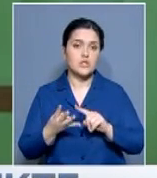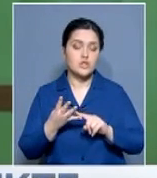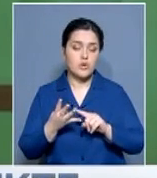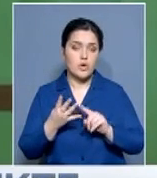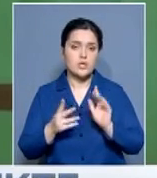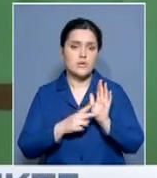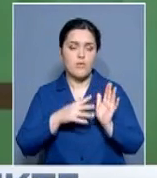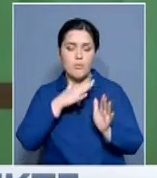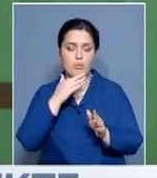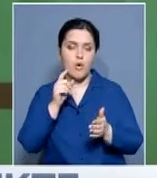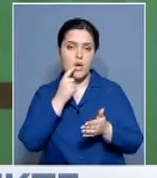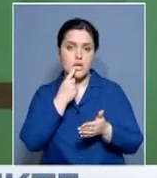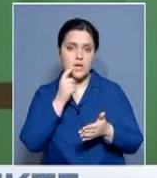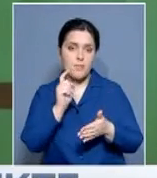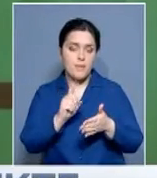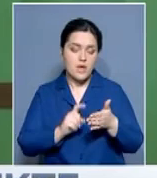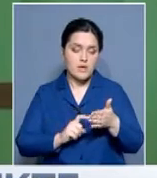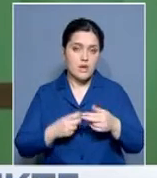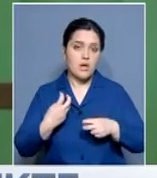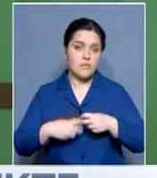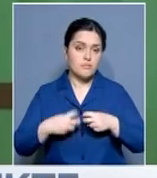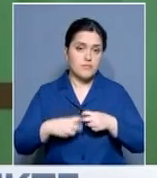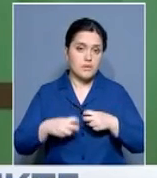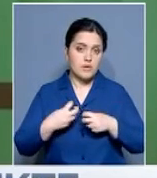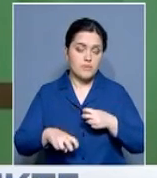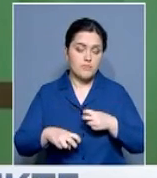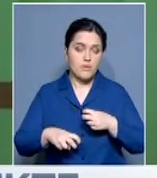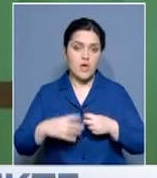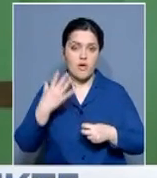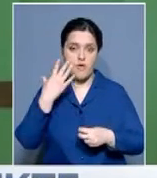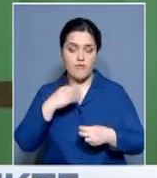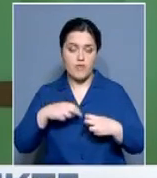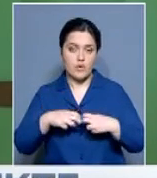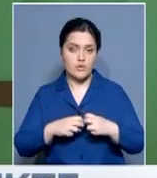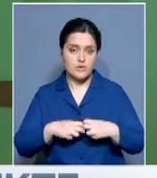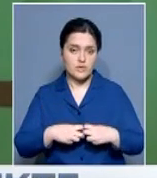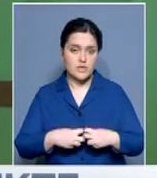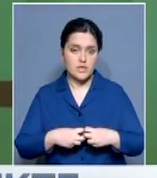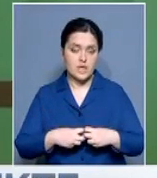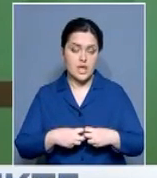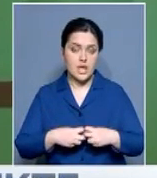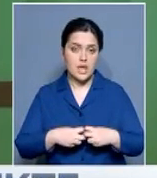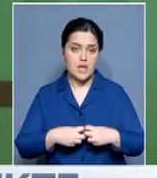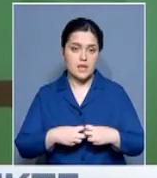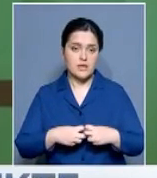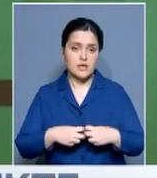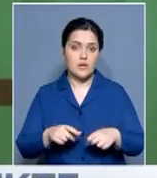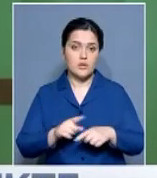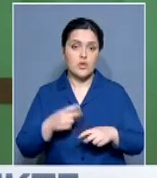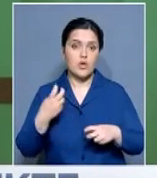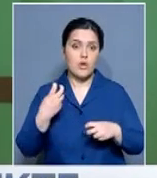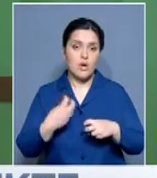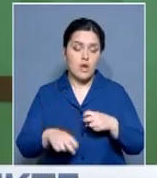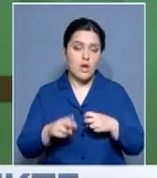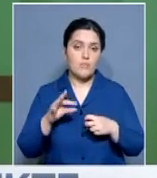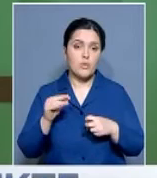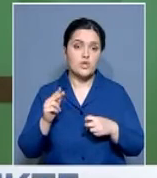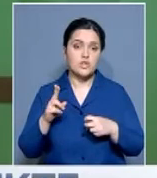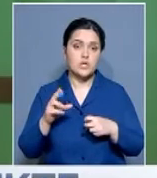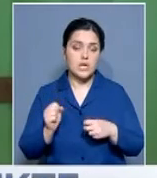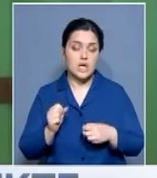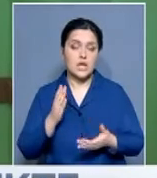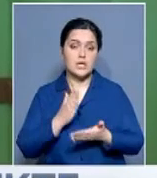3, 4, 7, 8, то есть множественный перелом ребер, перелом вывих правой плечевой кости, ушиб правой почки,